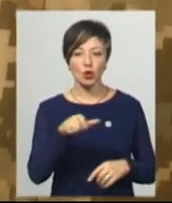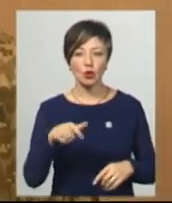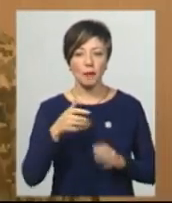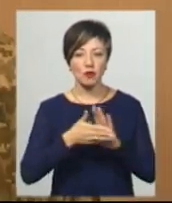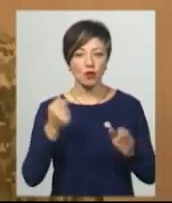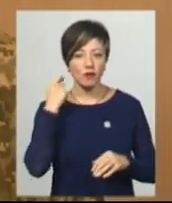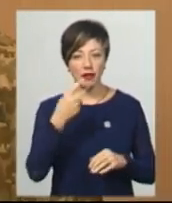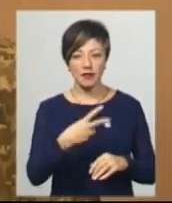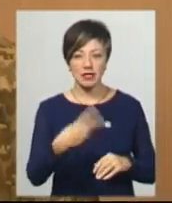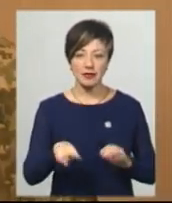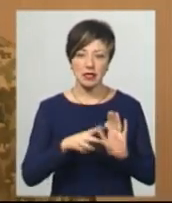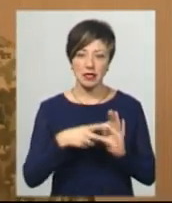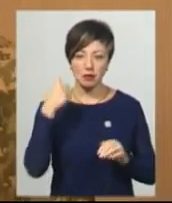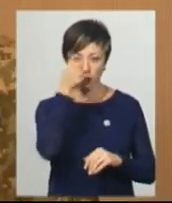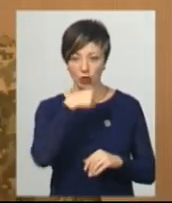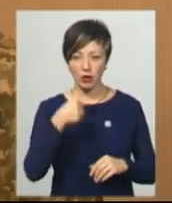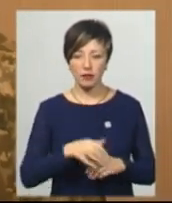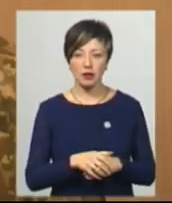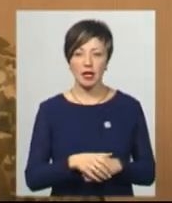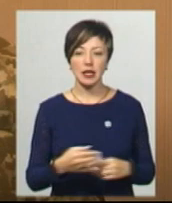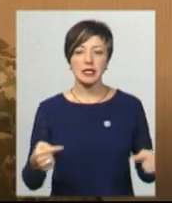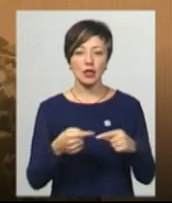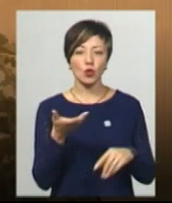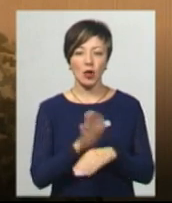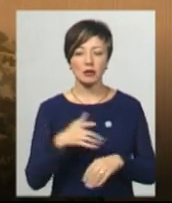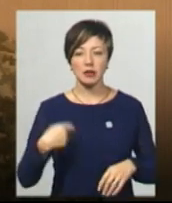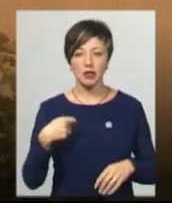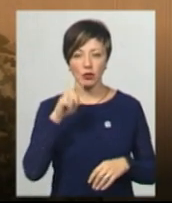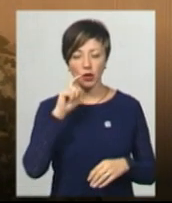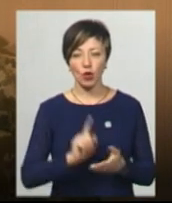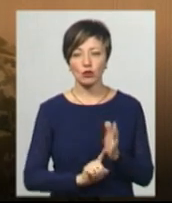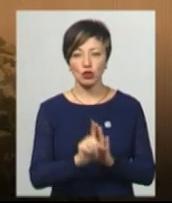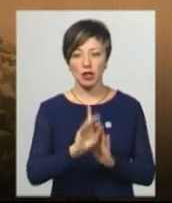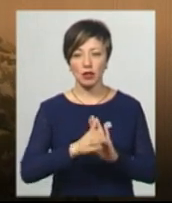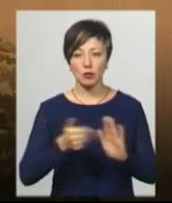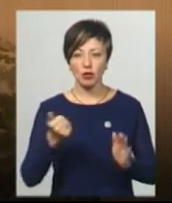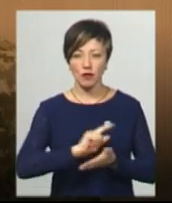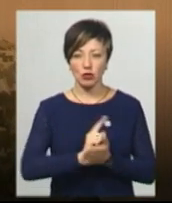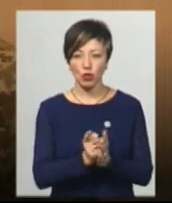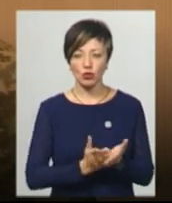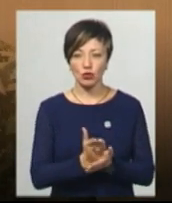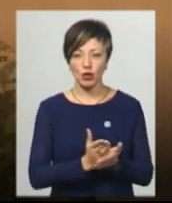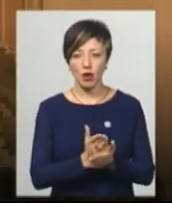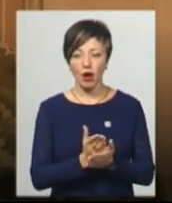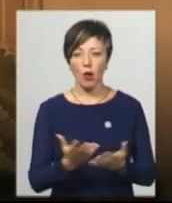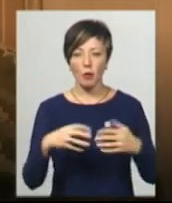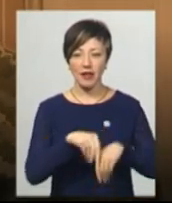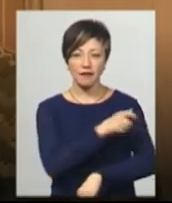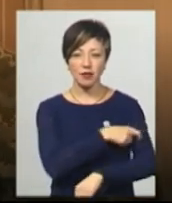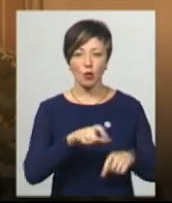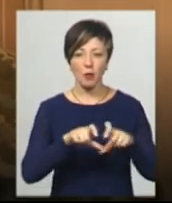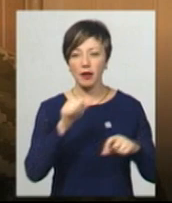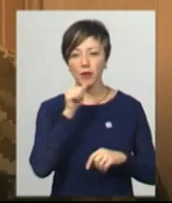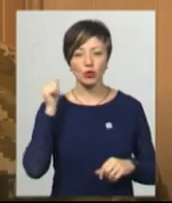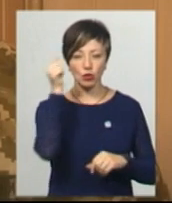віку 20-27 років. Згідно указу президента України, розпочався призов на строкову військову службу в Хмельницькому об'єднаному міському військкоматі. В прошлому